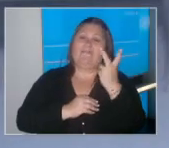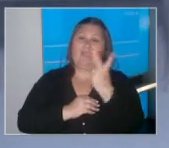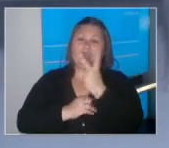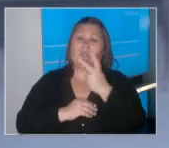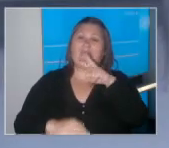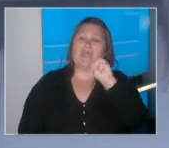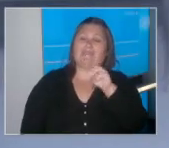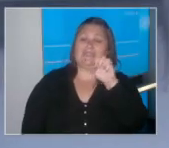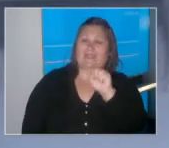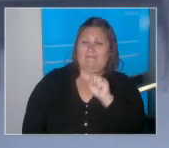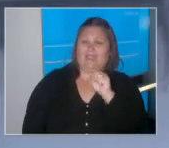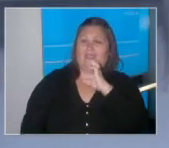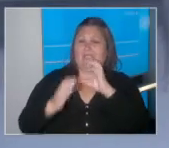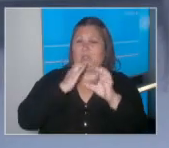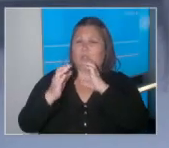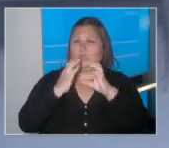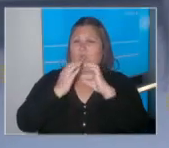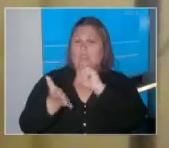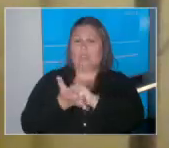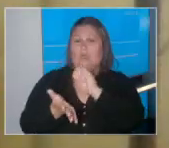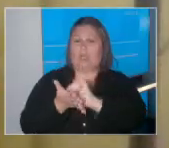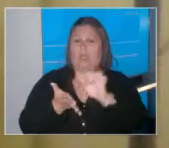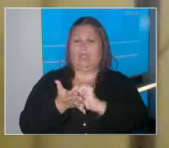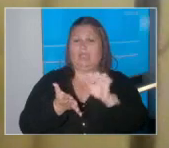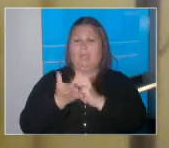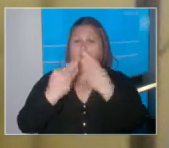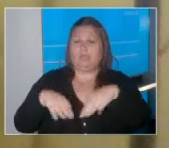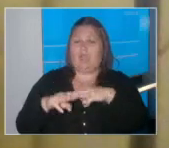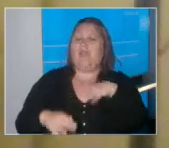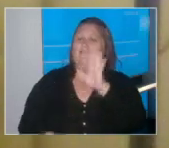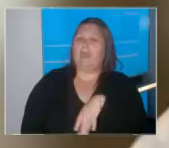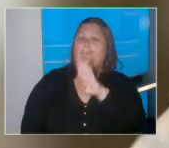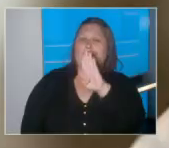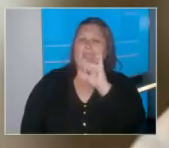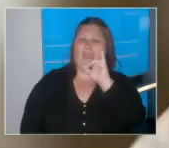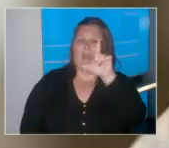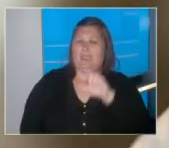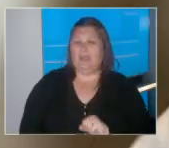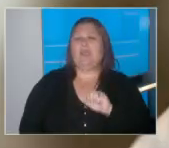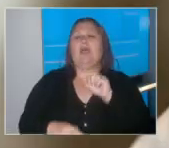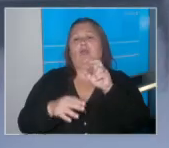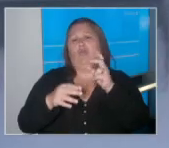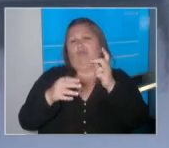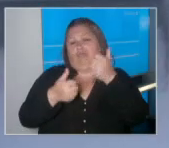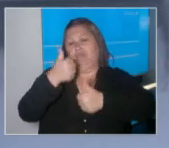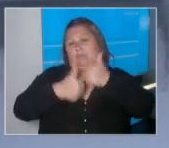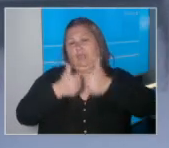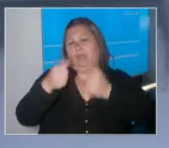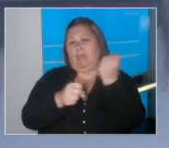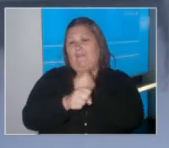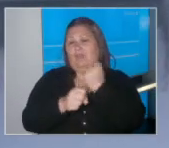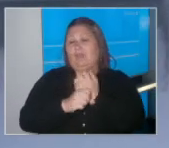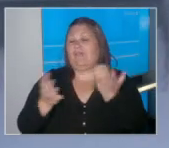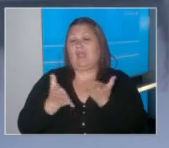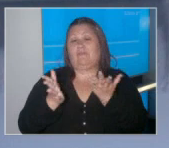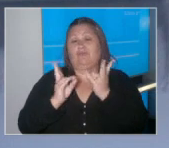מירב סבר, רשת תקשורת וכתבת בעיתון החרדי משפחה, וגיל ביילין מתמודד בפריימריז במפלגת העבודה. נתחיל, איך אפשר